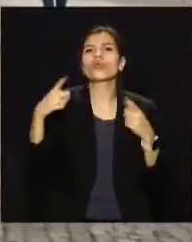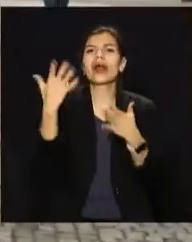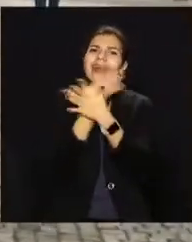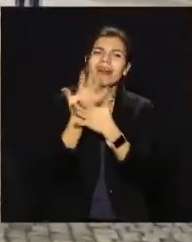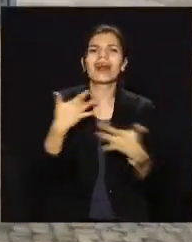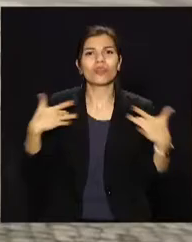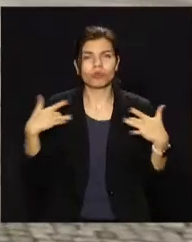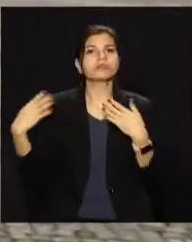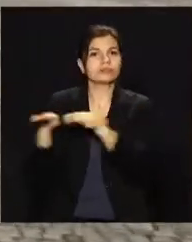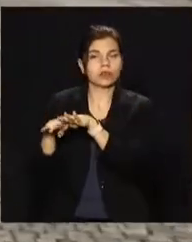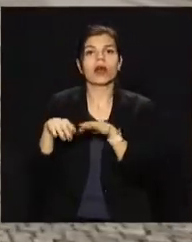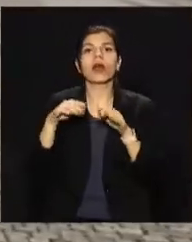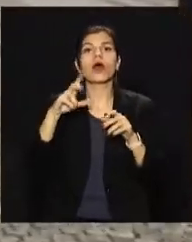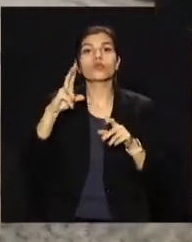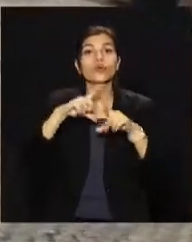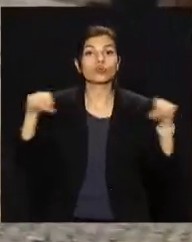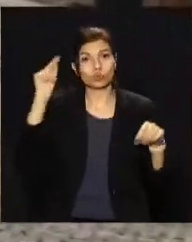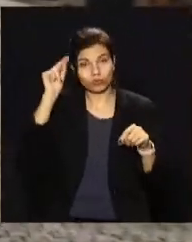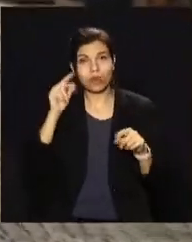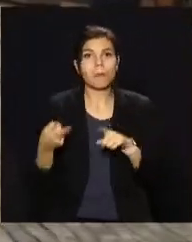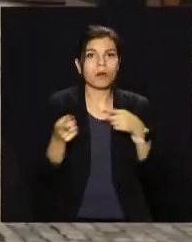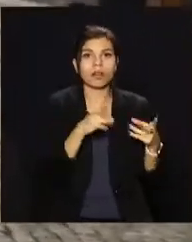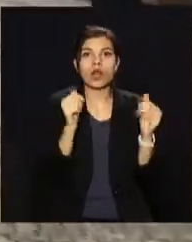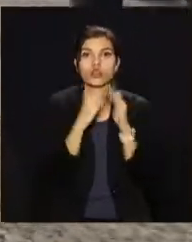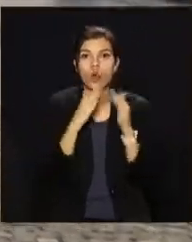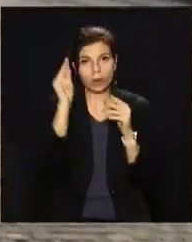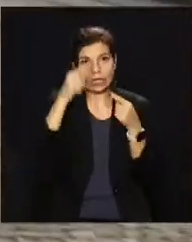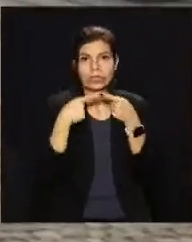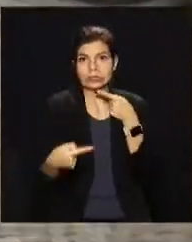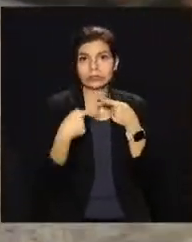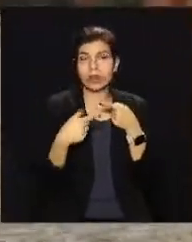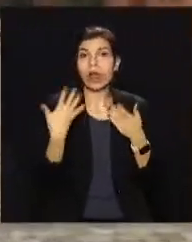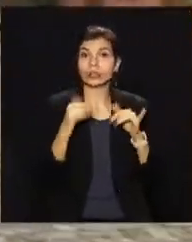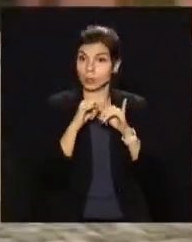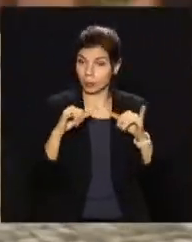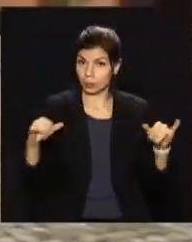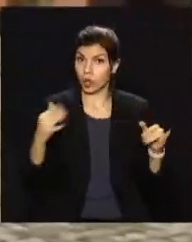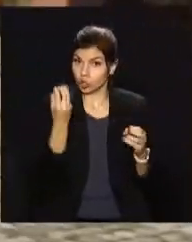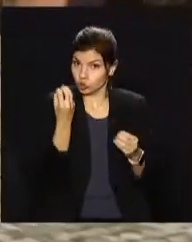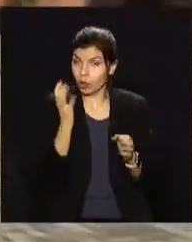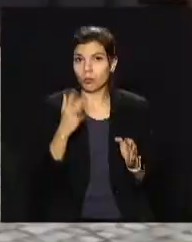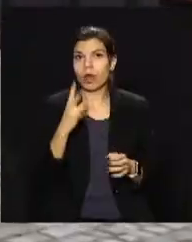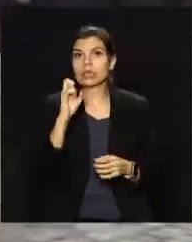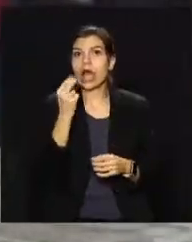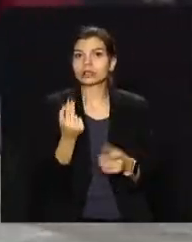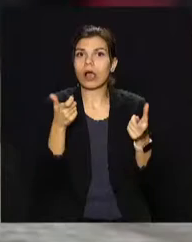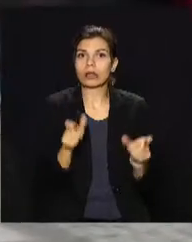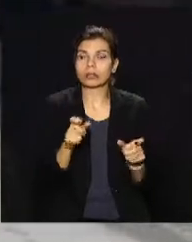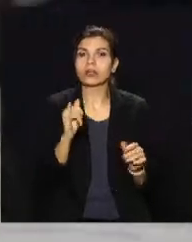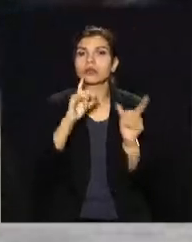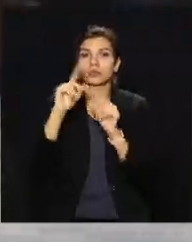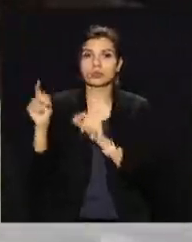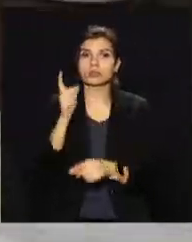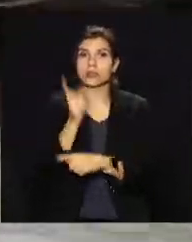кіно. Всі учні перейшли на дистанційне навчання. Якщо число інфікованих стрімко ростиме, то в Польщі запровадять національний карантин і заборону на